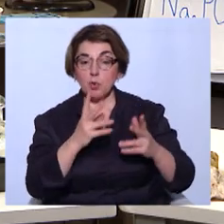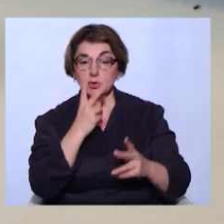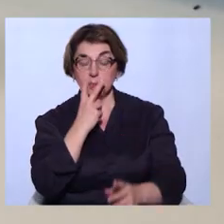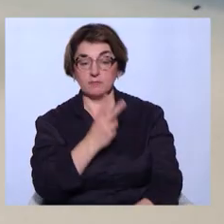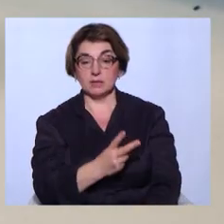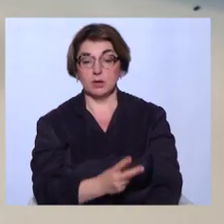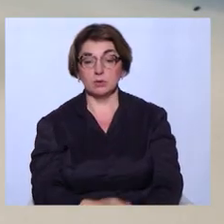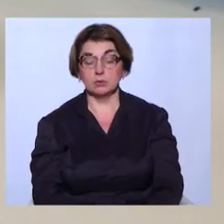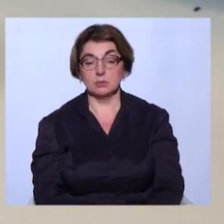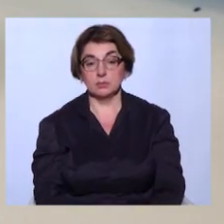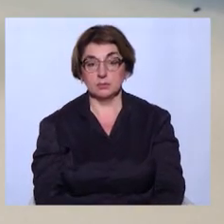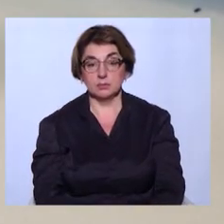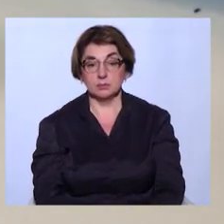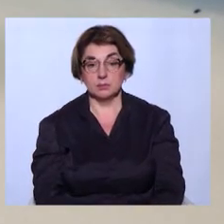მოხდება.